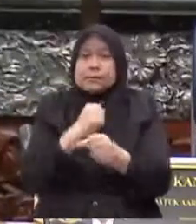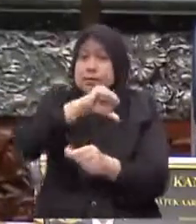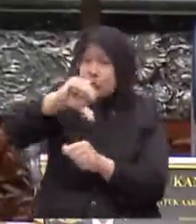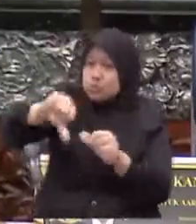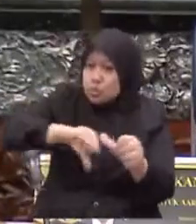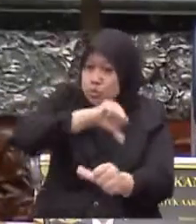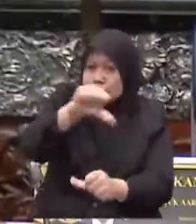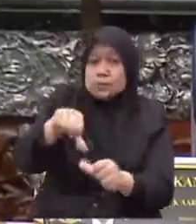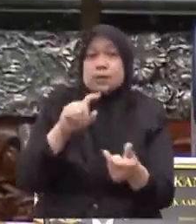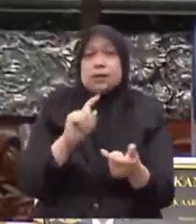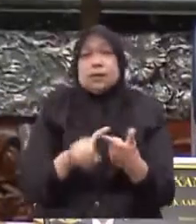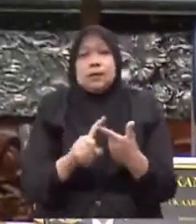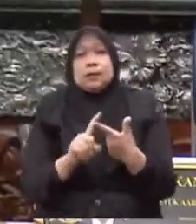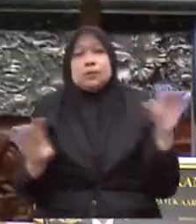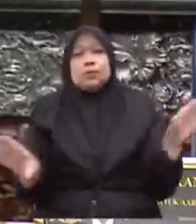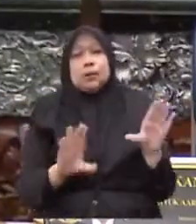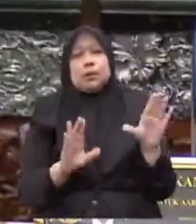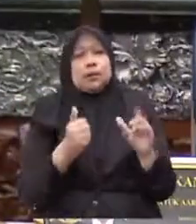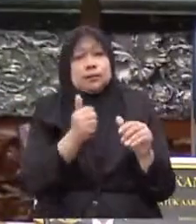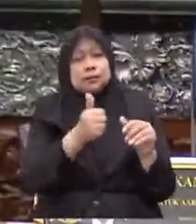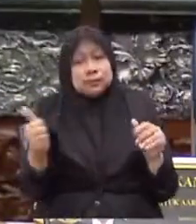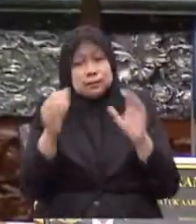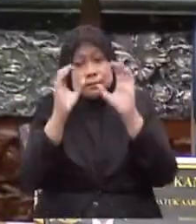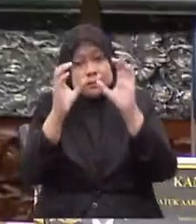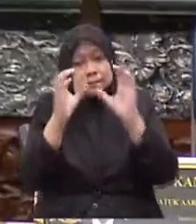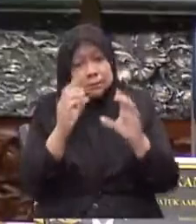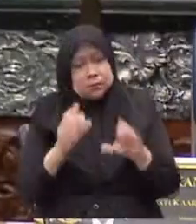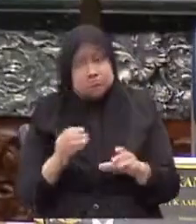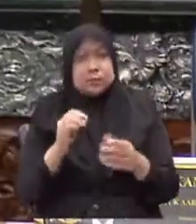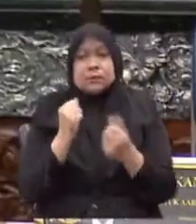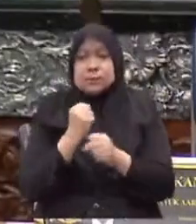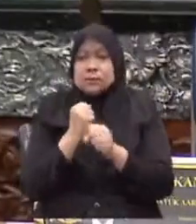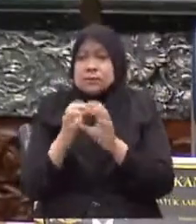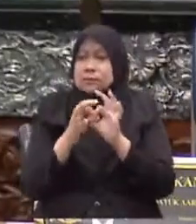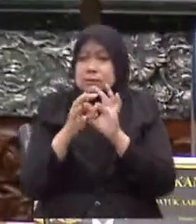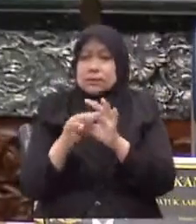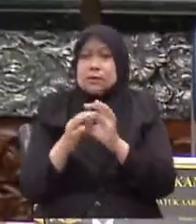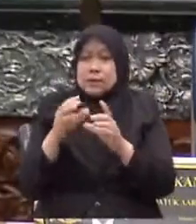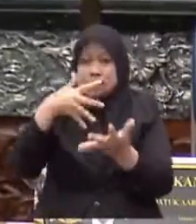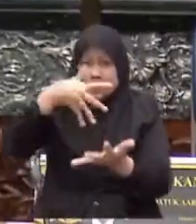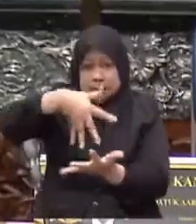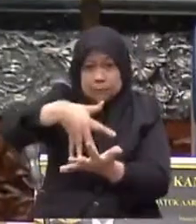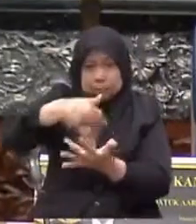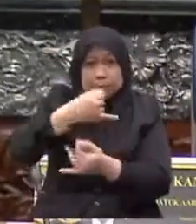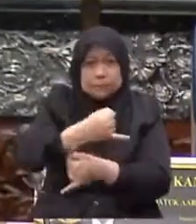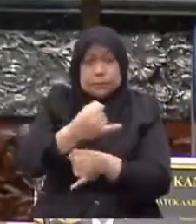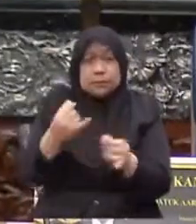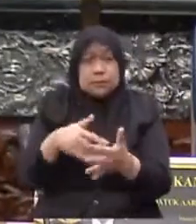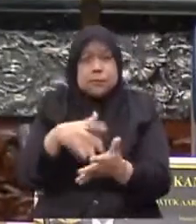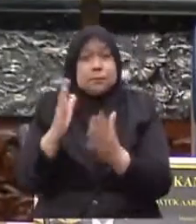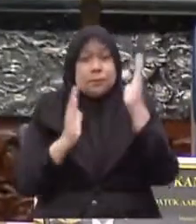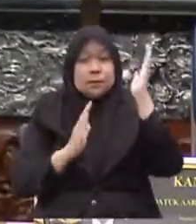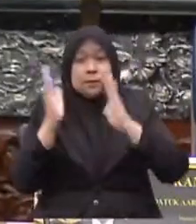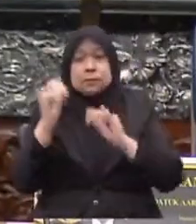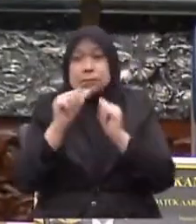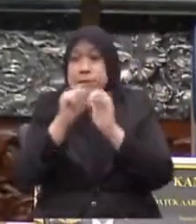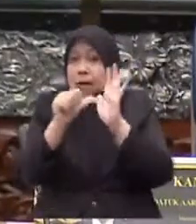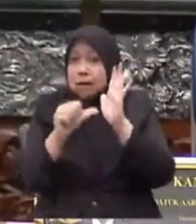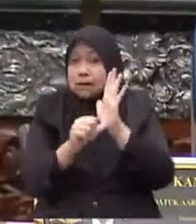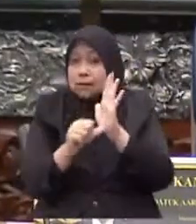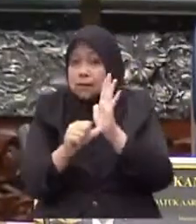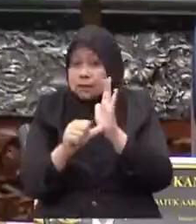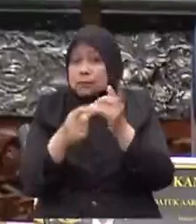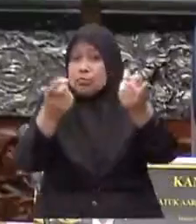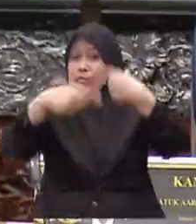susu pelaksanaan hukuman autentik ini akan dilaksanakan dengan kerjasama jabatan penjajah Indonesia melalui akta